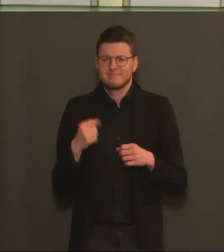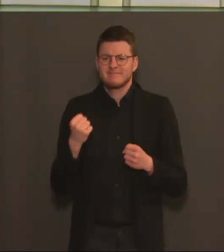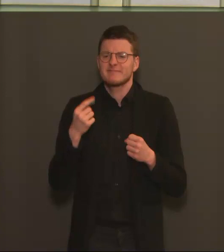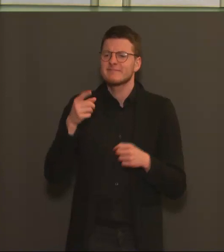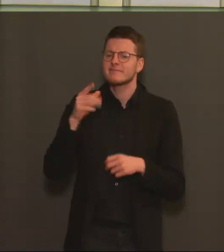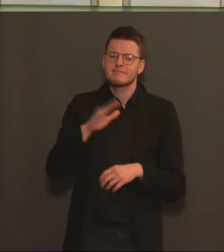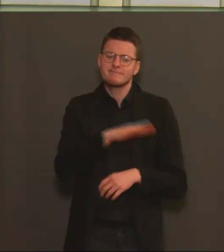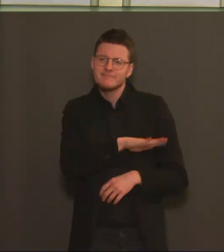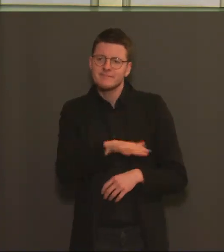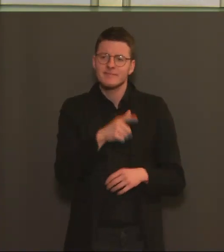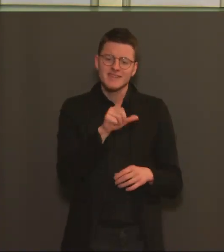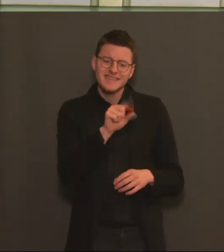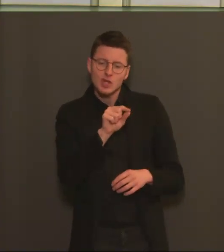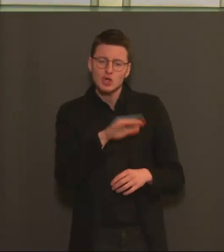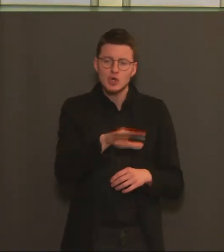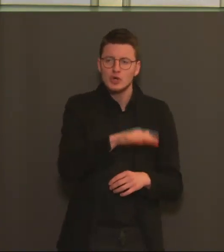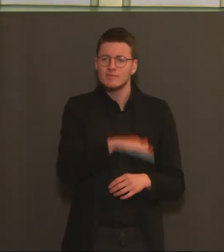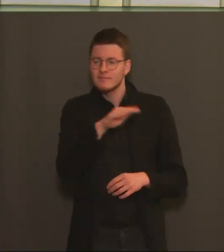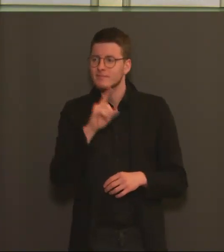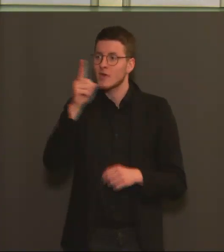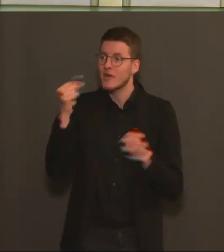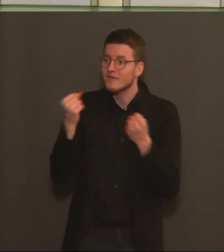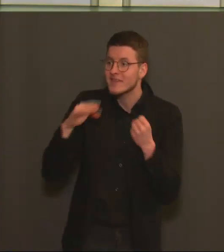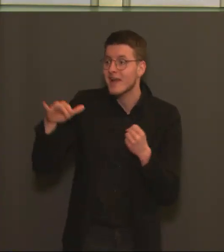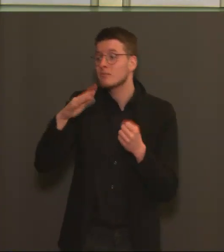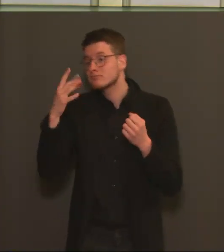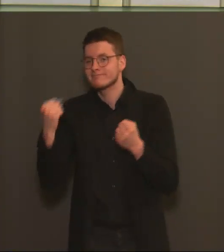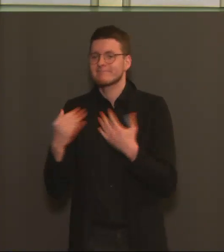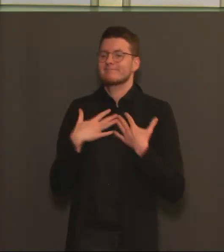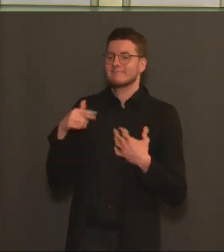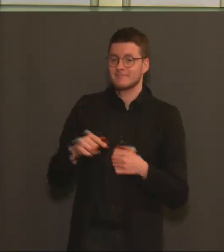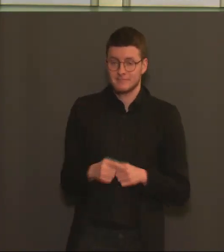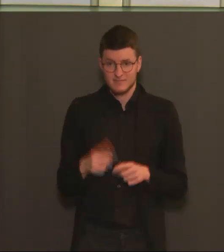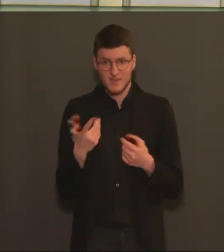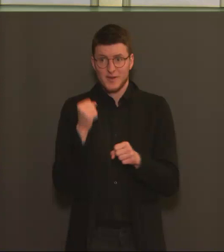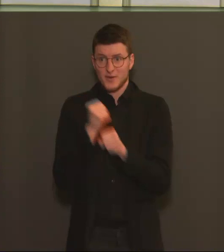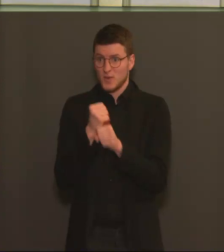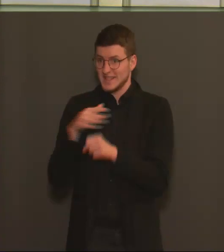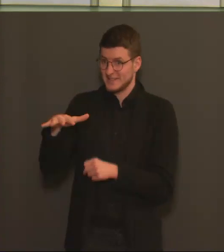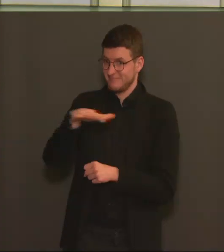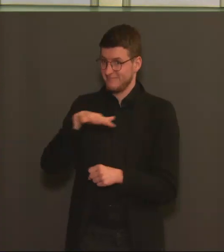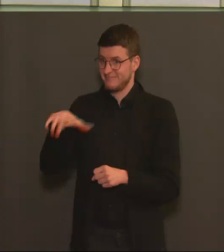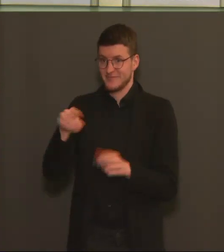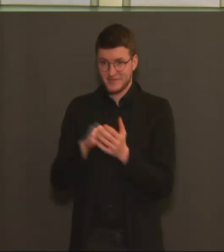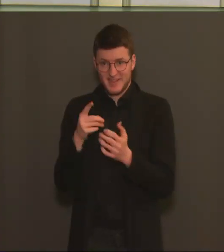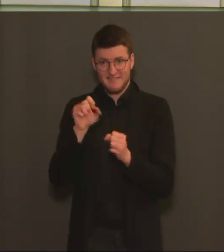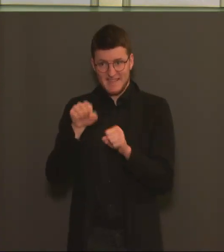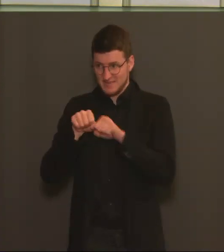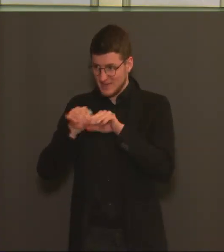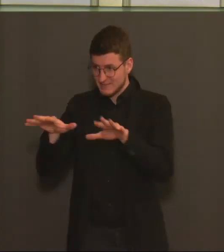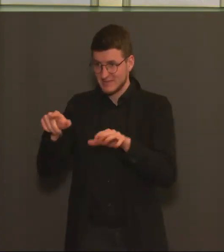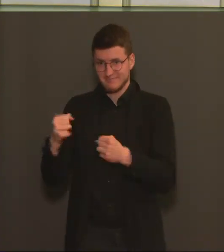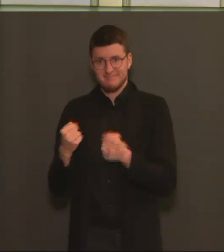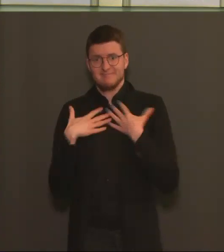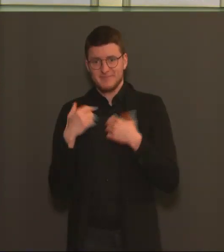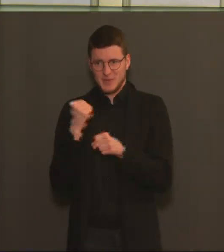tieners. Het werk blijft dus een belangrijke plaats van besmetting. We willen daarom vragen om zeker